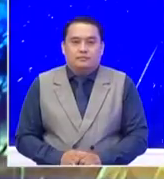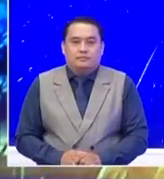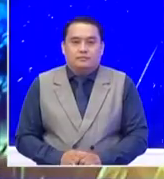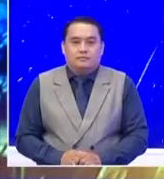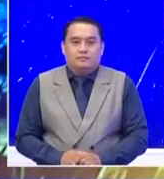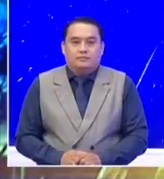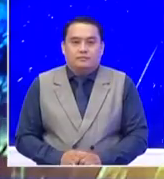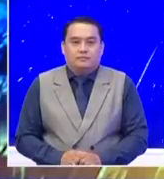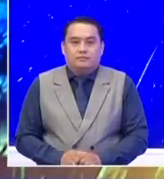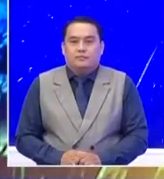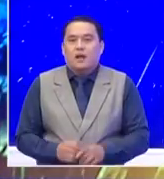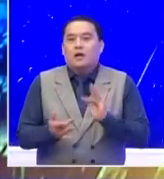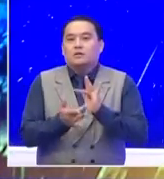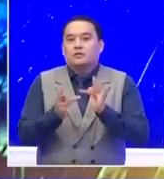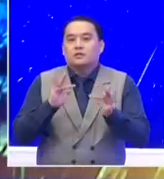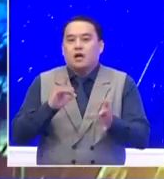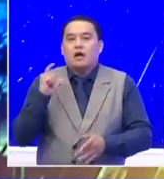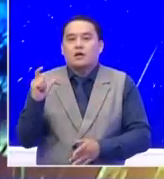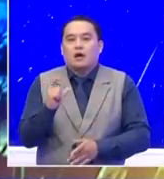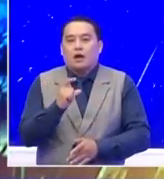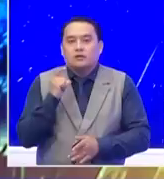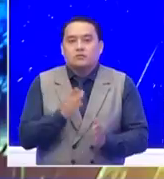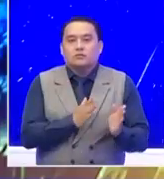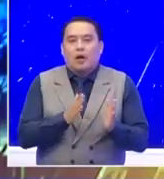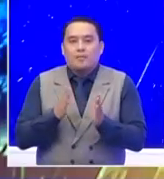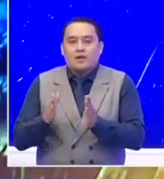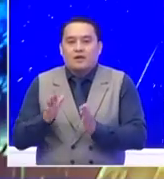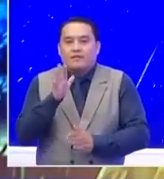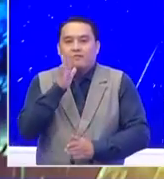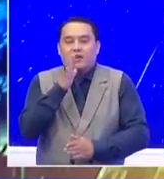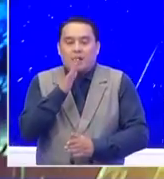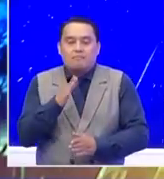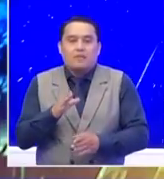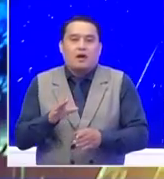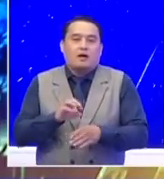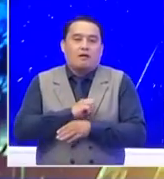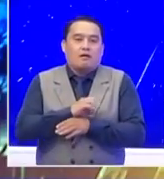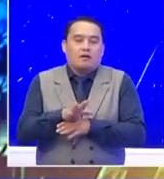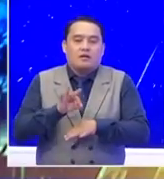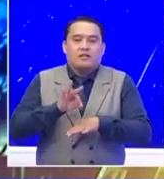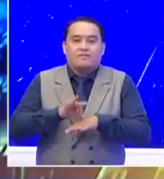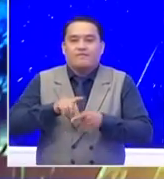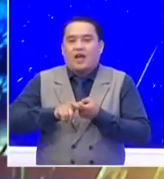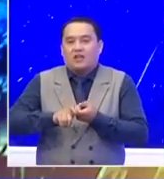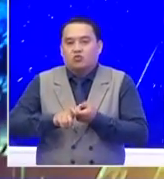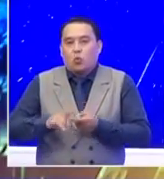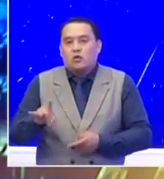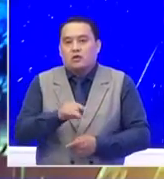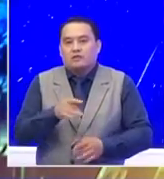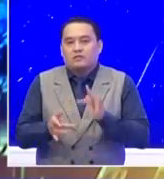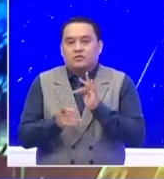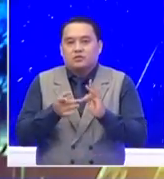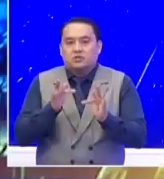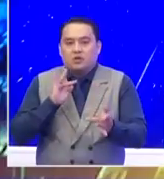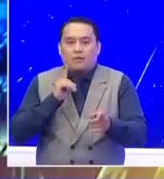Место встречи – интернет. Социально-экономическая стабильность в период пандемии стала главной темой обсуждения на республиканской